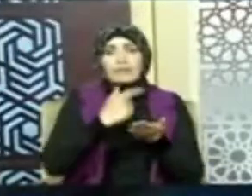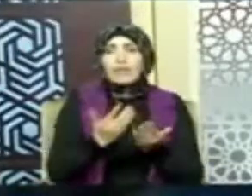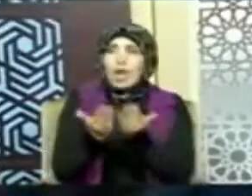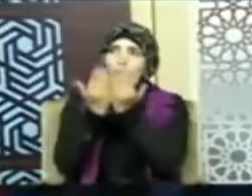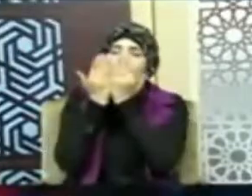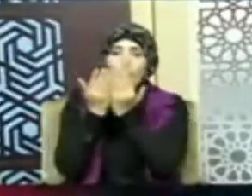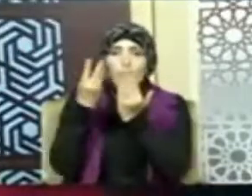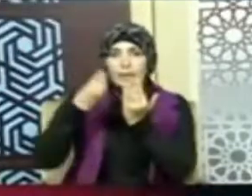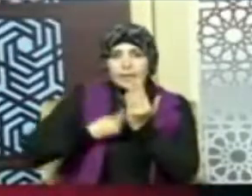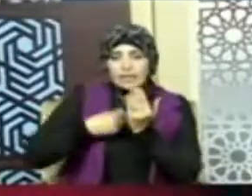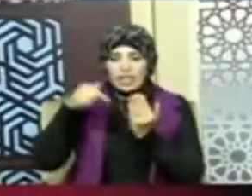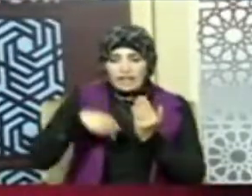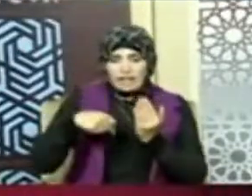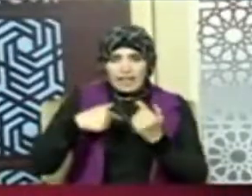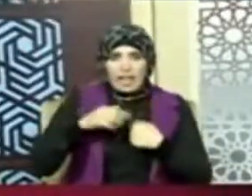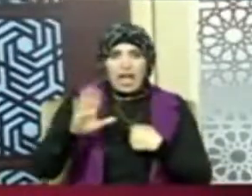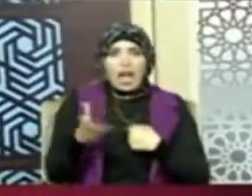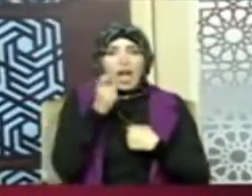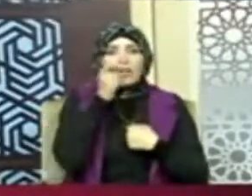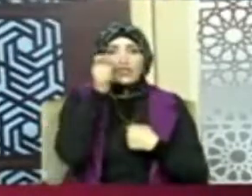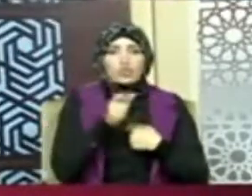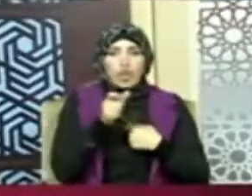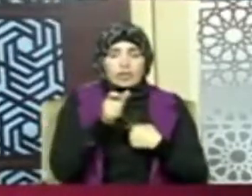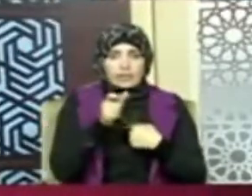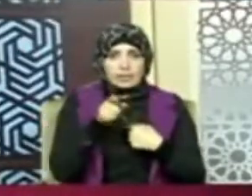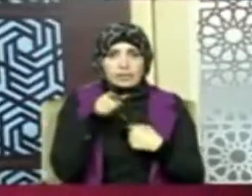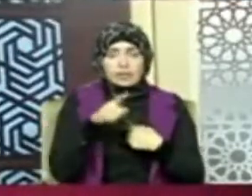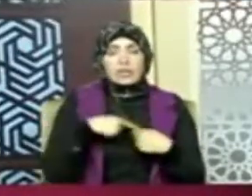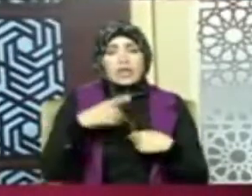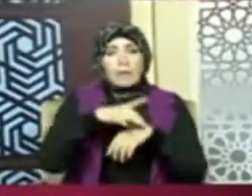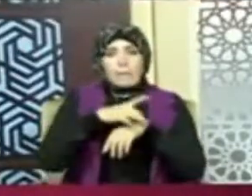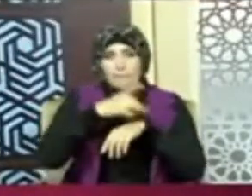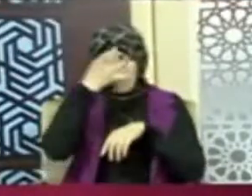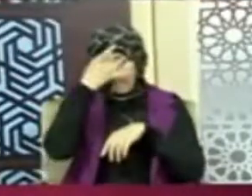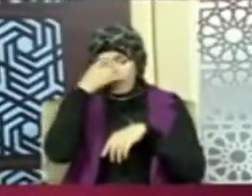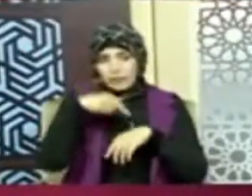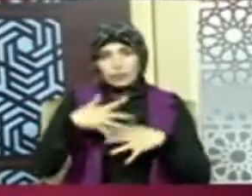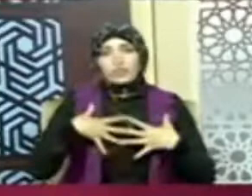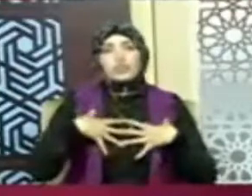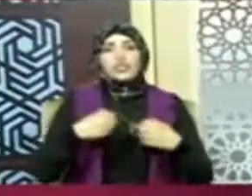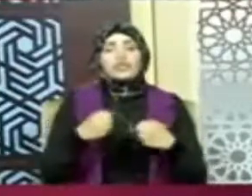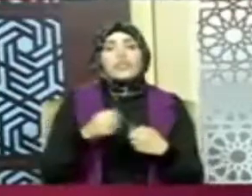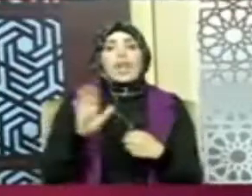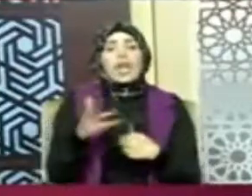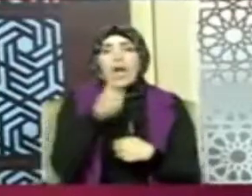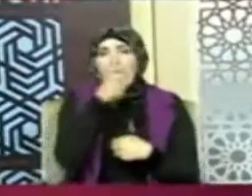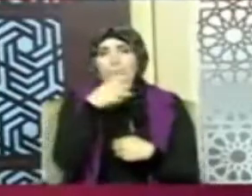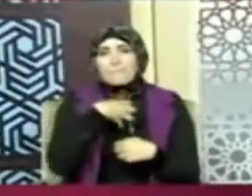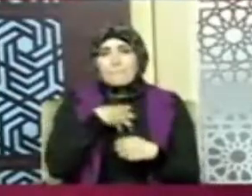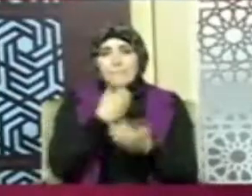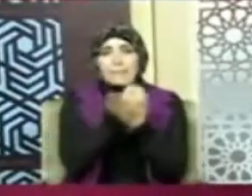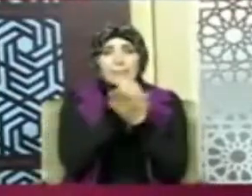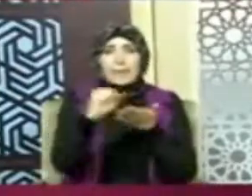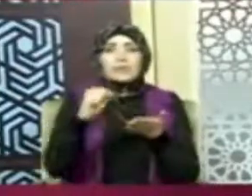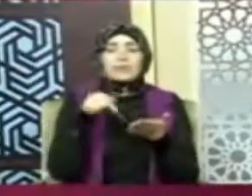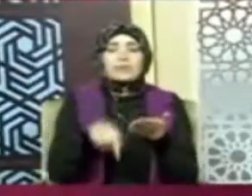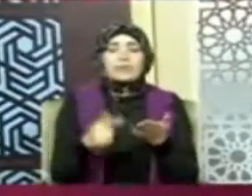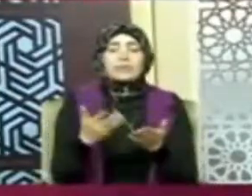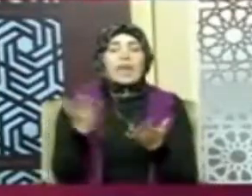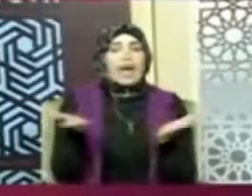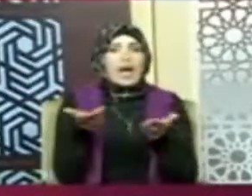لا تجعل فينا ولا لنا ولا بيننا مريضا إلا شفيته، ولا همّا إلا فرجته، ولا دينا إلا